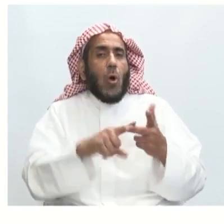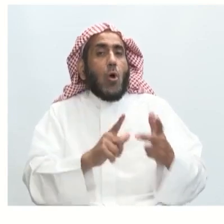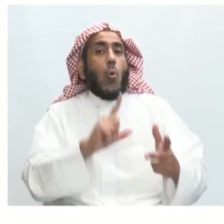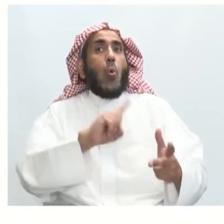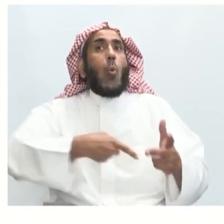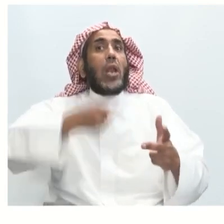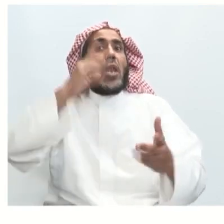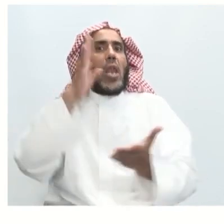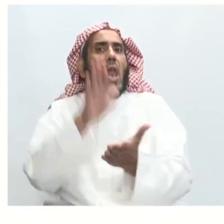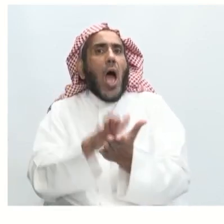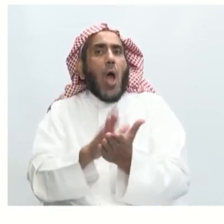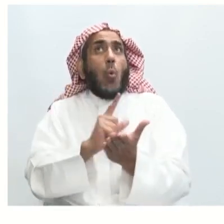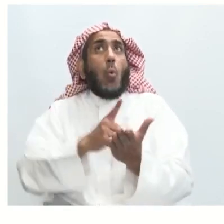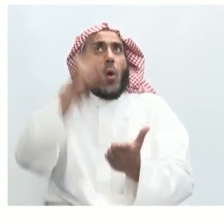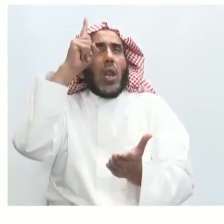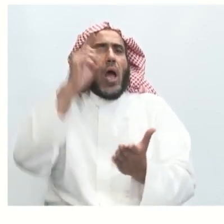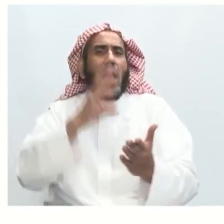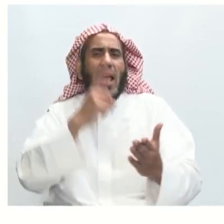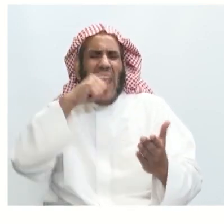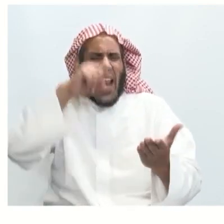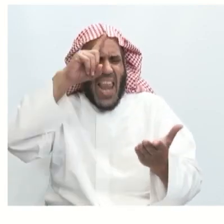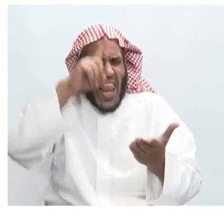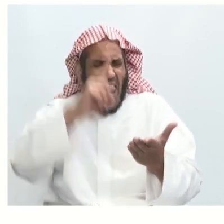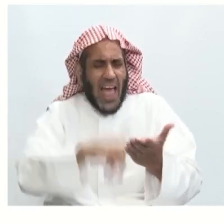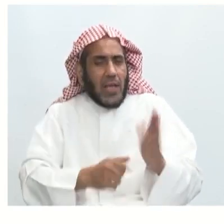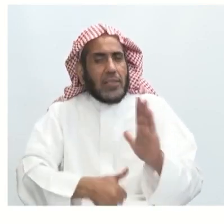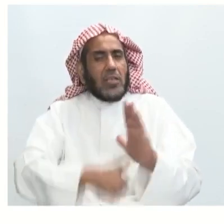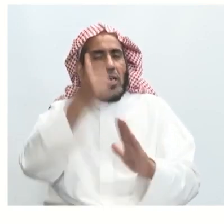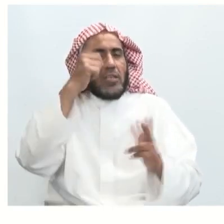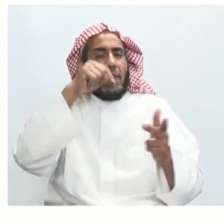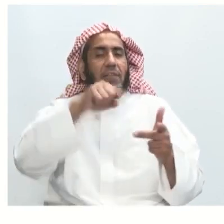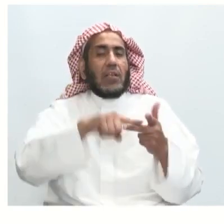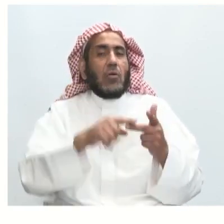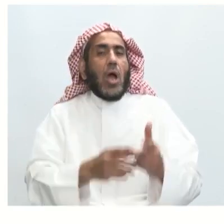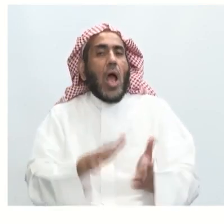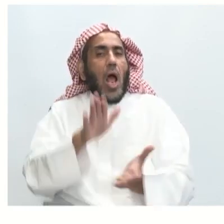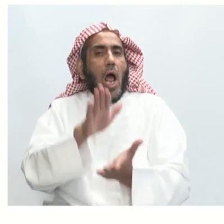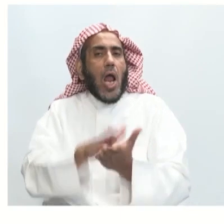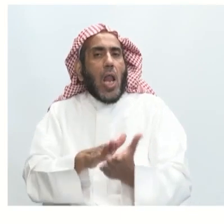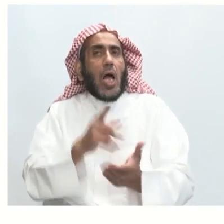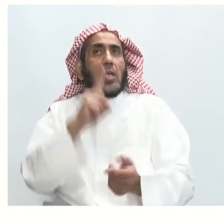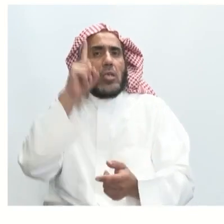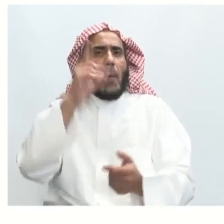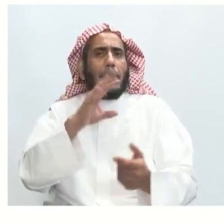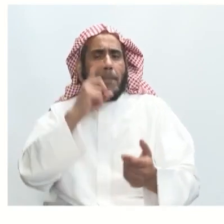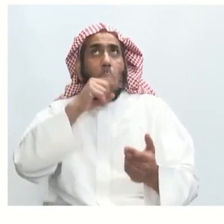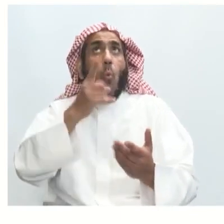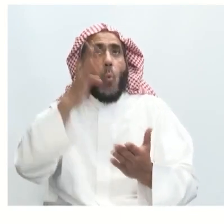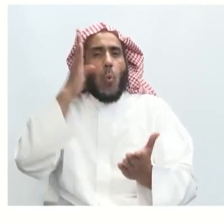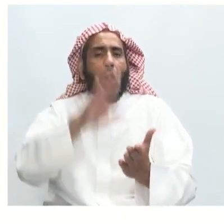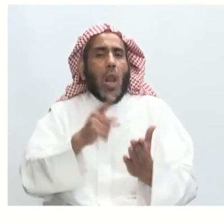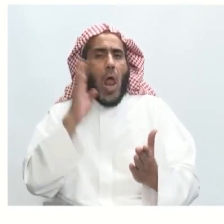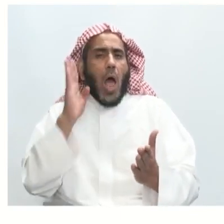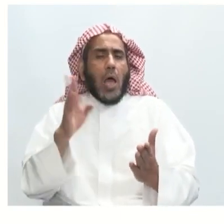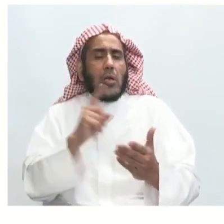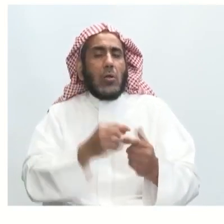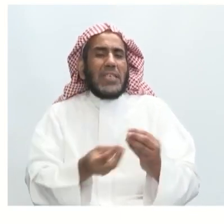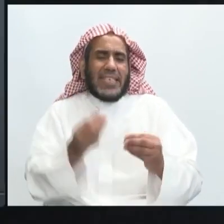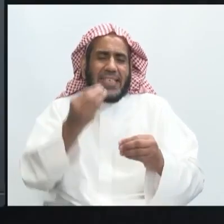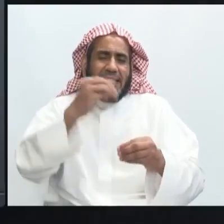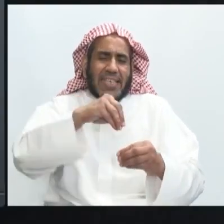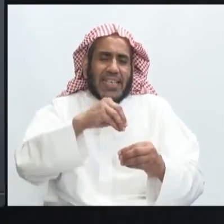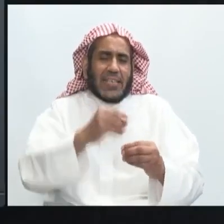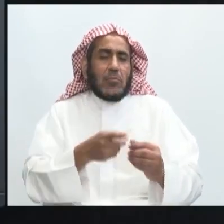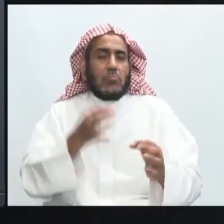والله لقد نجحت في الامتحان هنا القسم هنا ايضا تحتاج الى ذلك وهذا معنى زياده